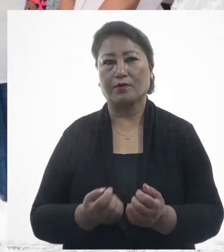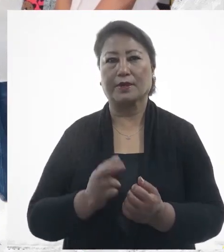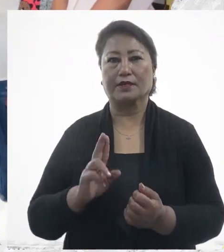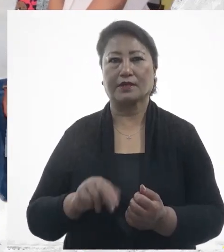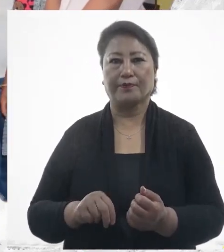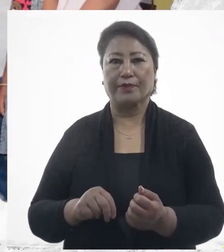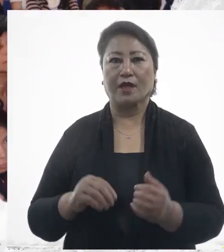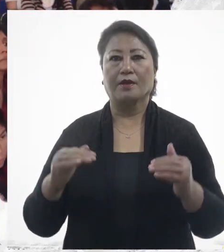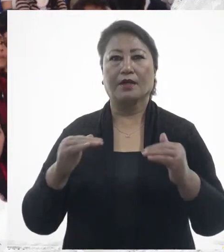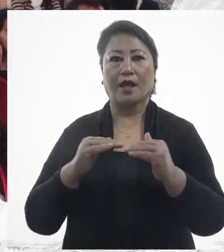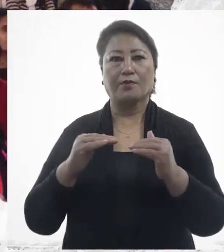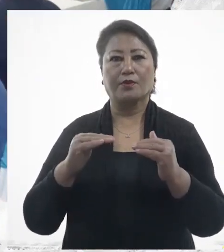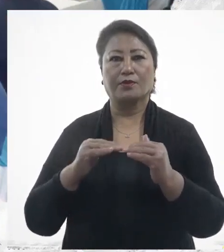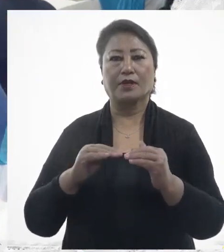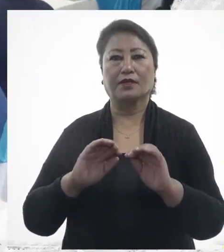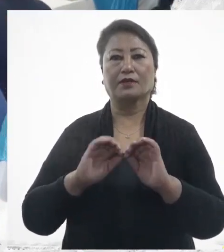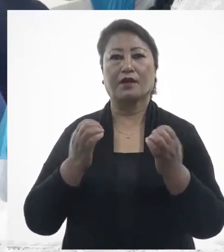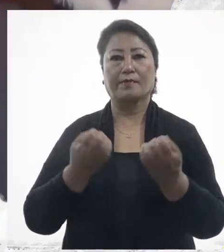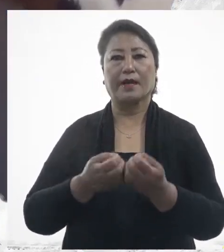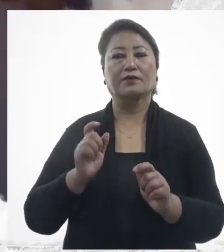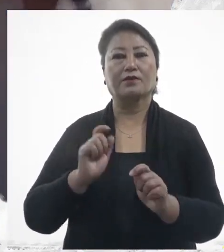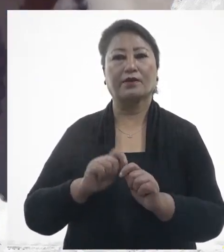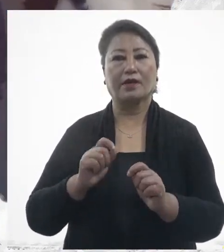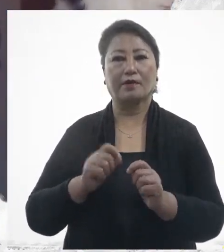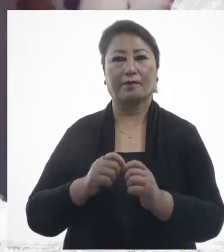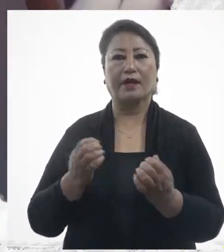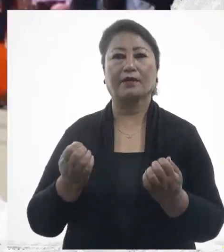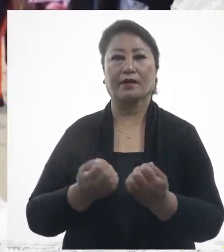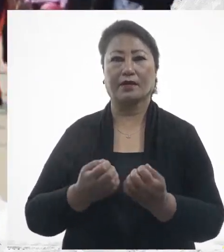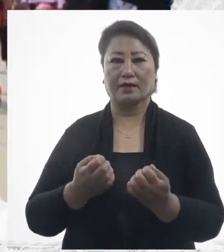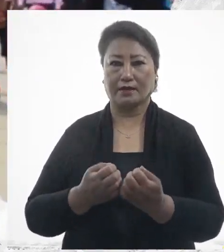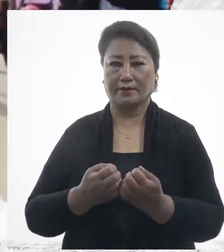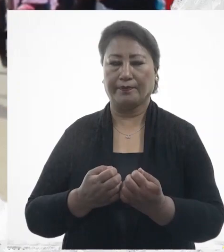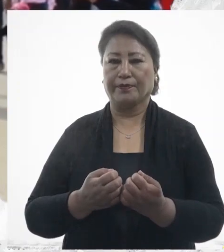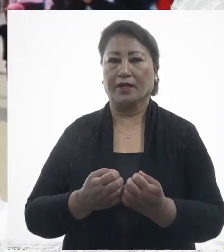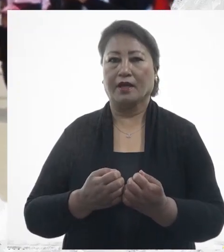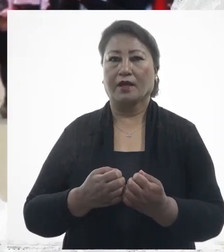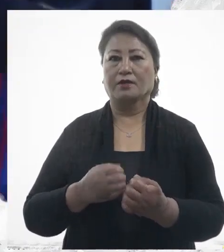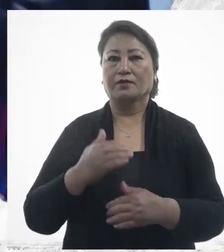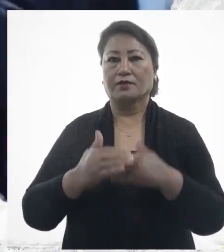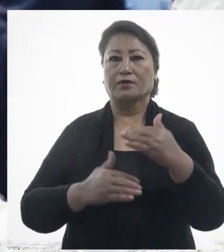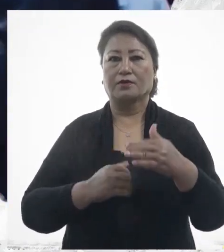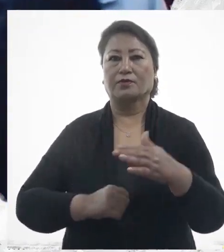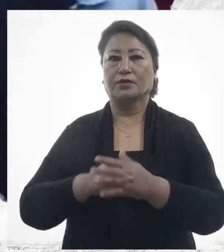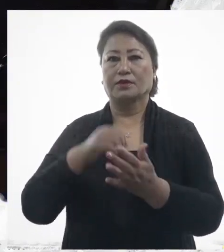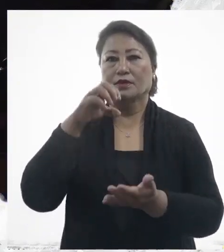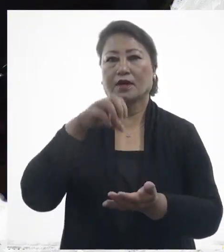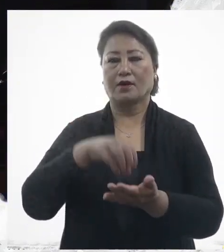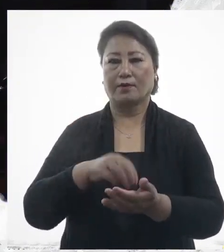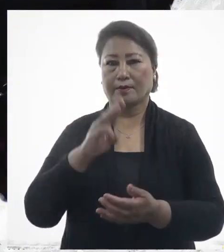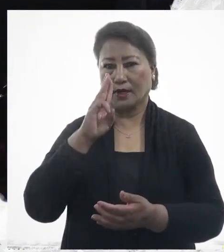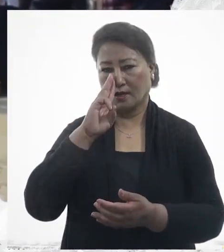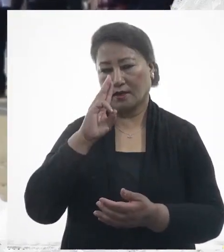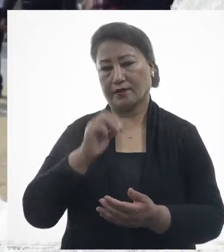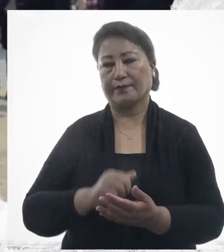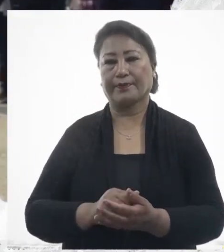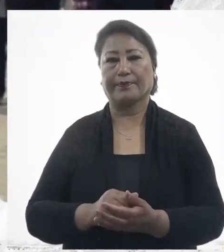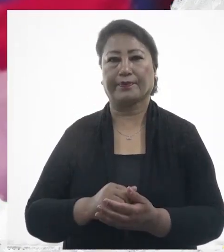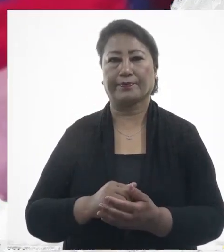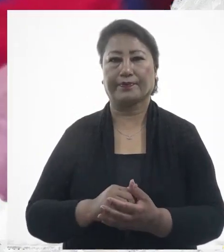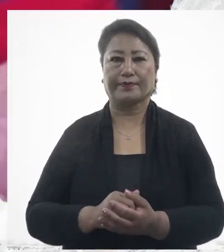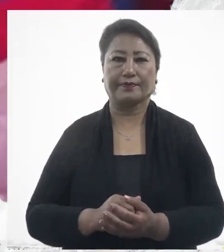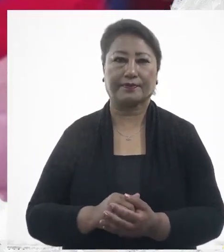से देखी बालू परसा समतामूलक समाज को निर्माण करी विकास को मूल धार